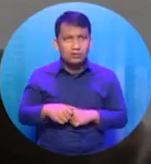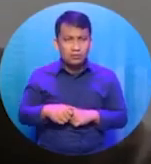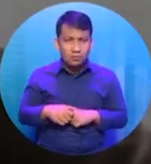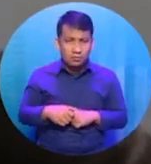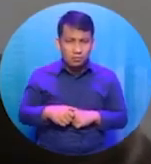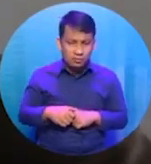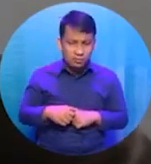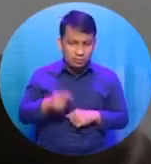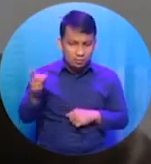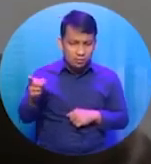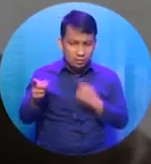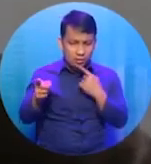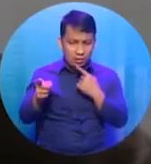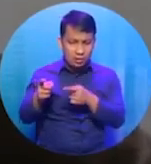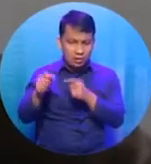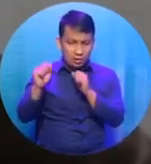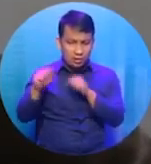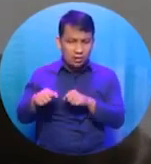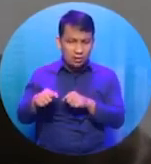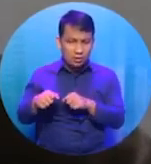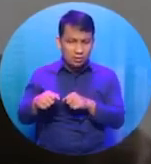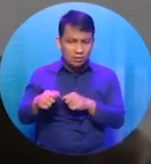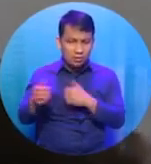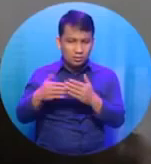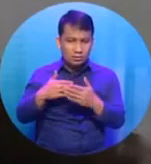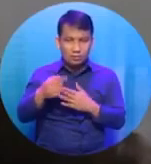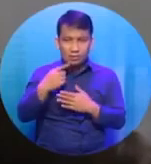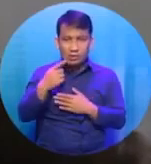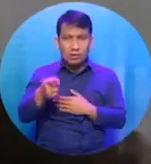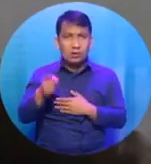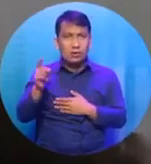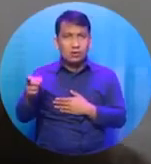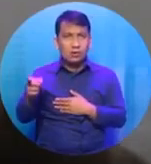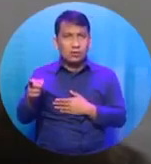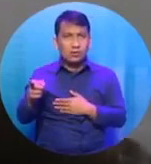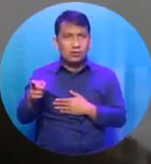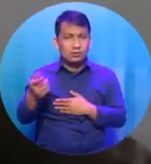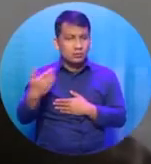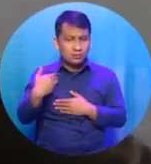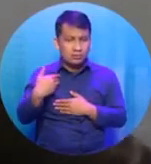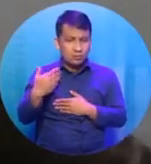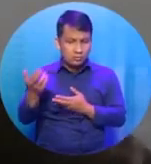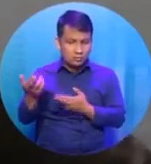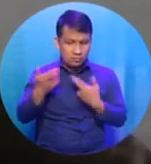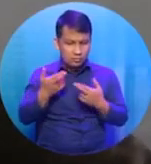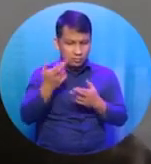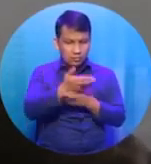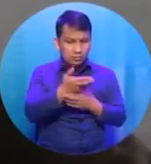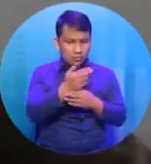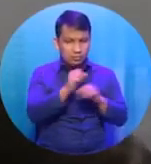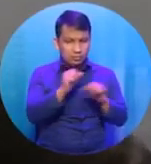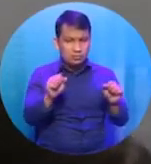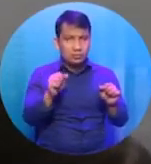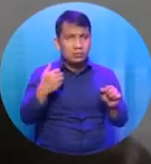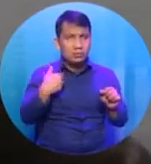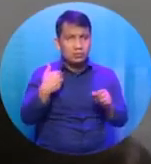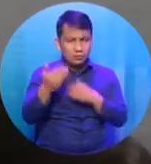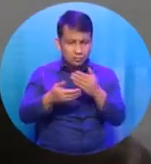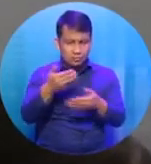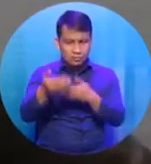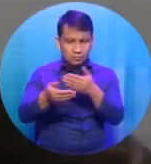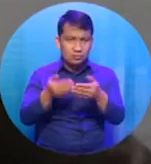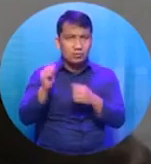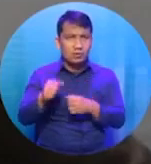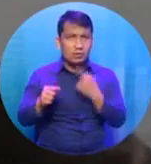natawagan ko. Kaya lang po, ang sinasabi niya po sa akin lagi na, sir, hindi po natin may rescue kaagad yung asawa mo kasi may proseso